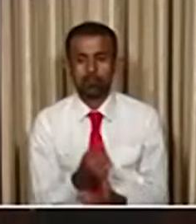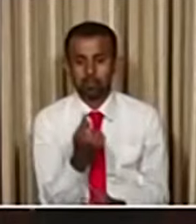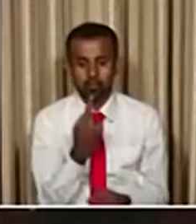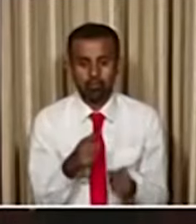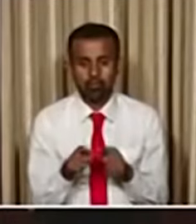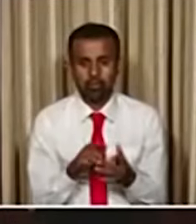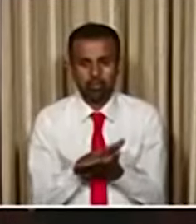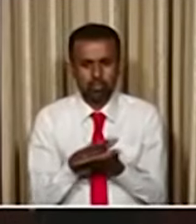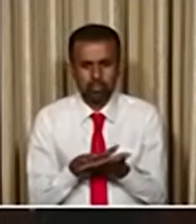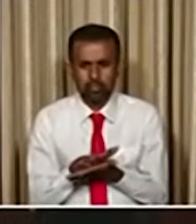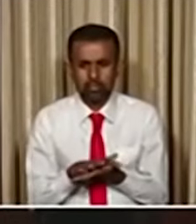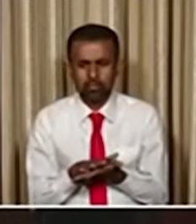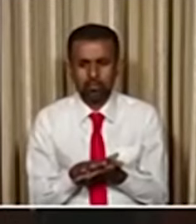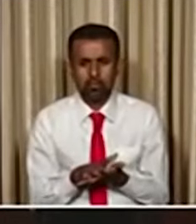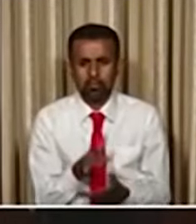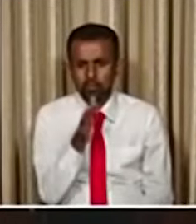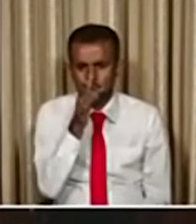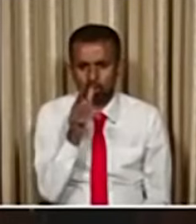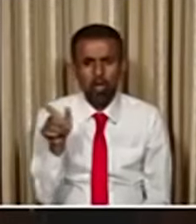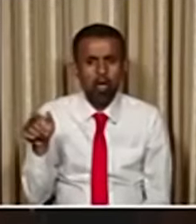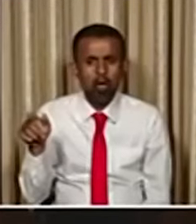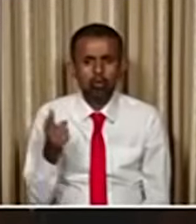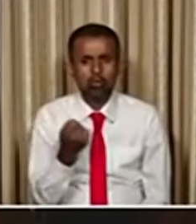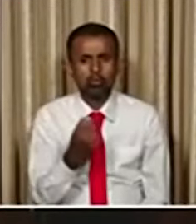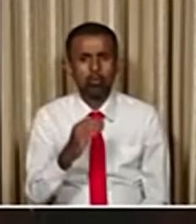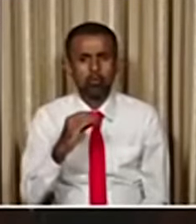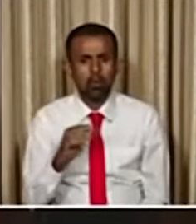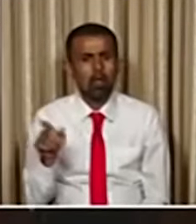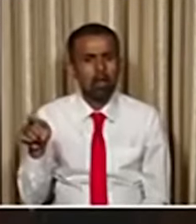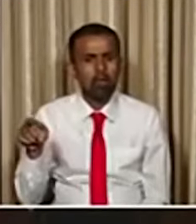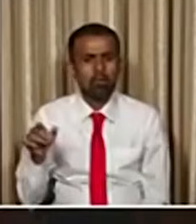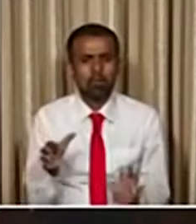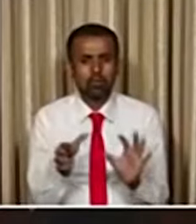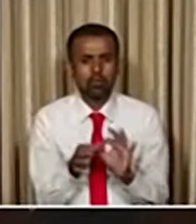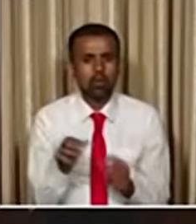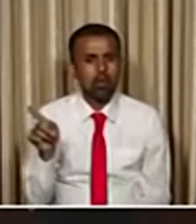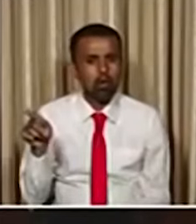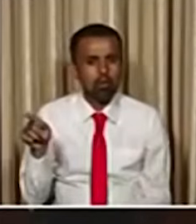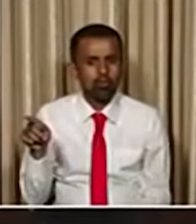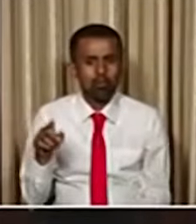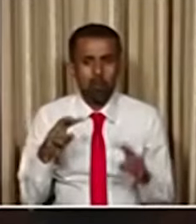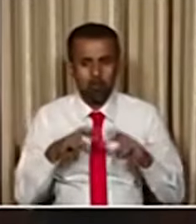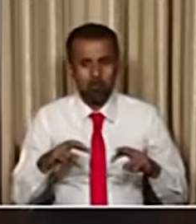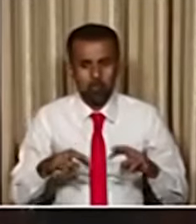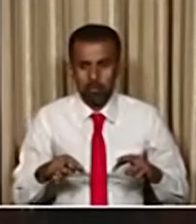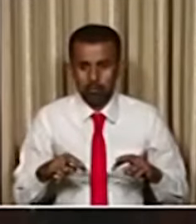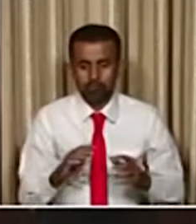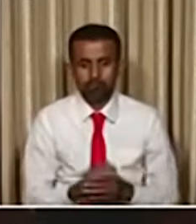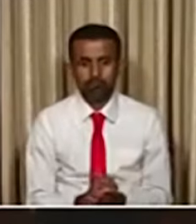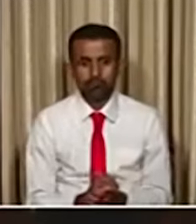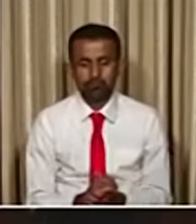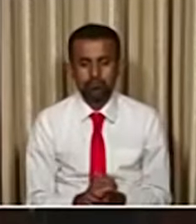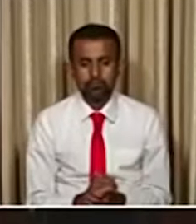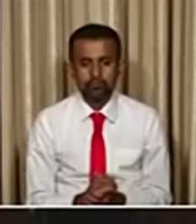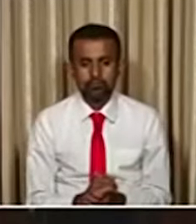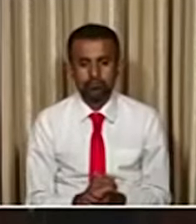වගේ නිශ්චිතවම දැන් මේ වංචාව කළේ කවුද මුදල් ගත්තේ කවුද මේකට සම්බන්ධ කවුද කියන එක තමයි මේ පරීක්ෂණයෙන් සිද්ධ වෙන්නේ